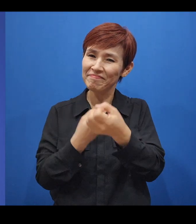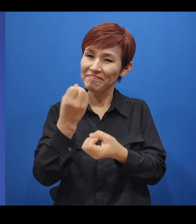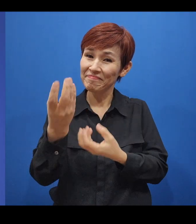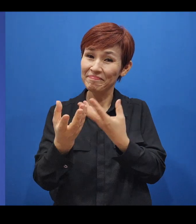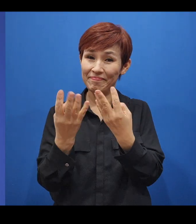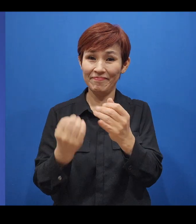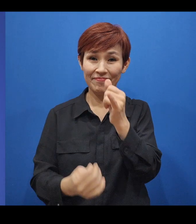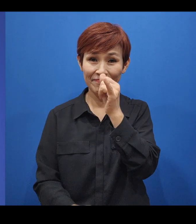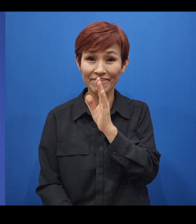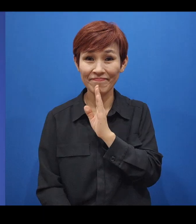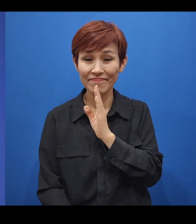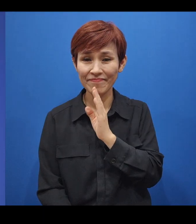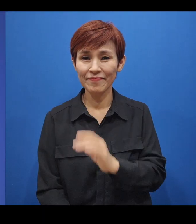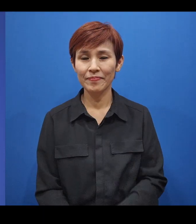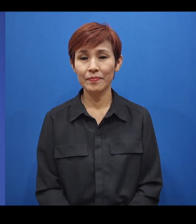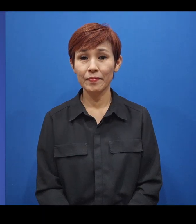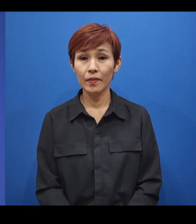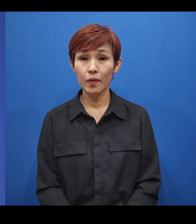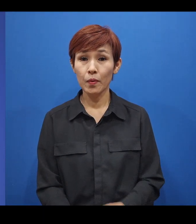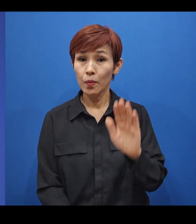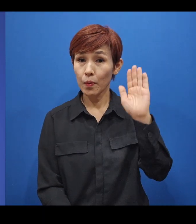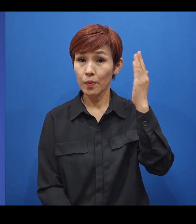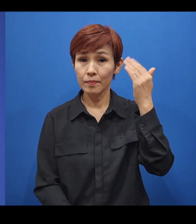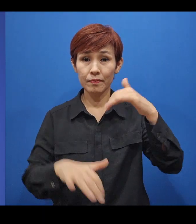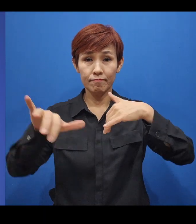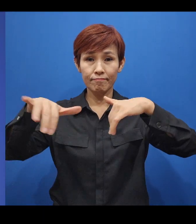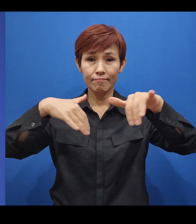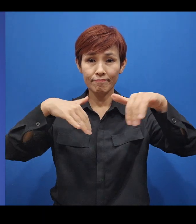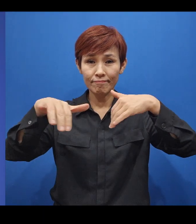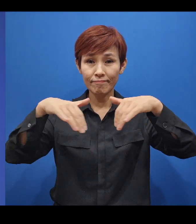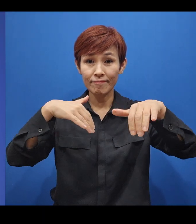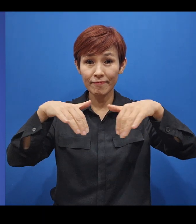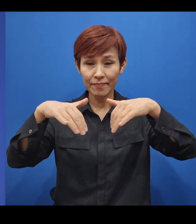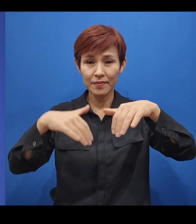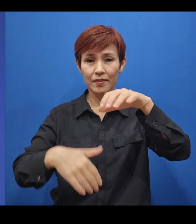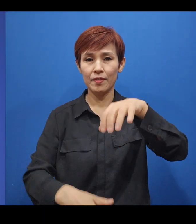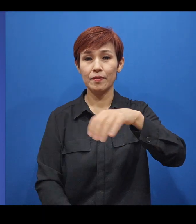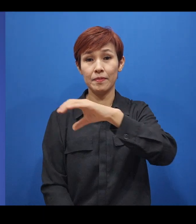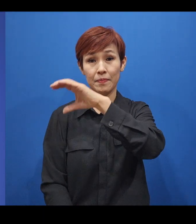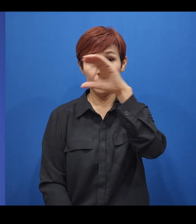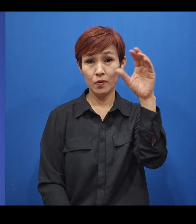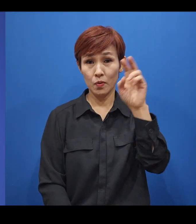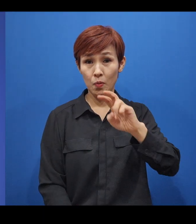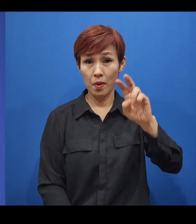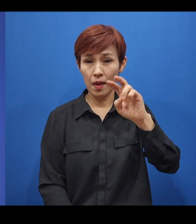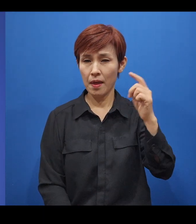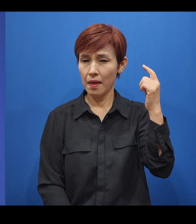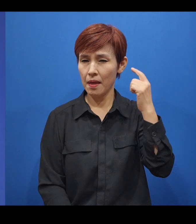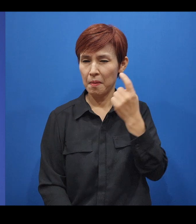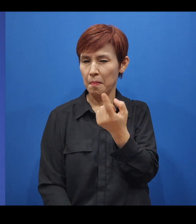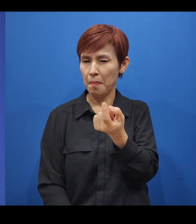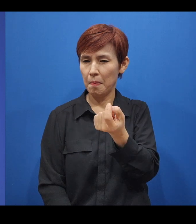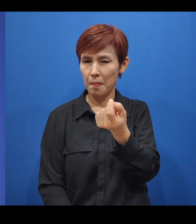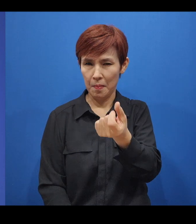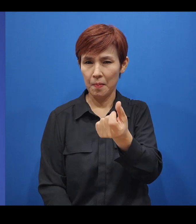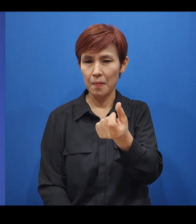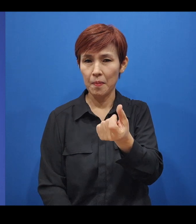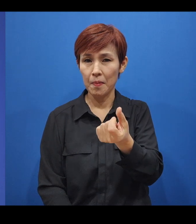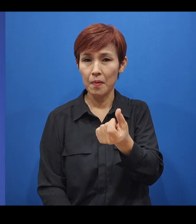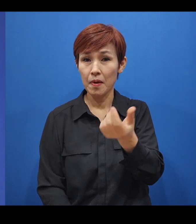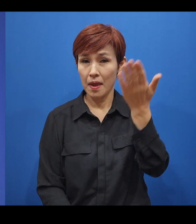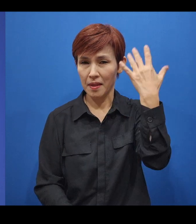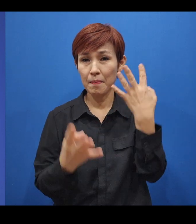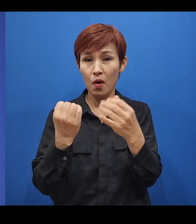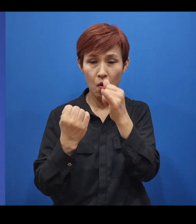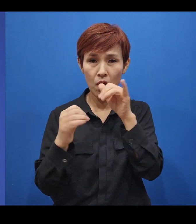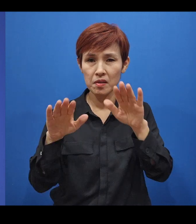요즘은 크리스마스 캐롤을 듣기가 아주 어려워졌지만 그래도 종종 들리는 크리스마스 캐롤들이 있는데 그 가운데 아주